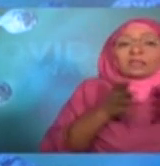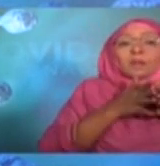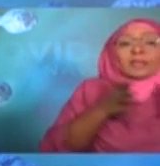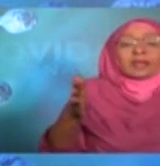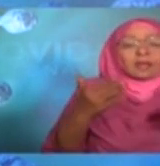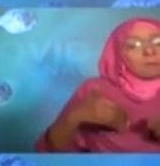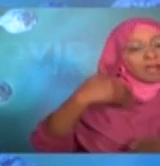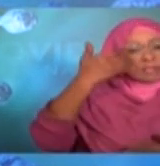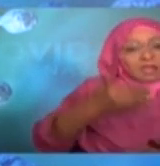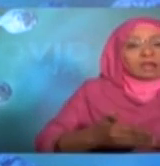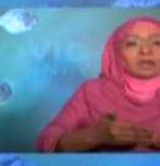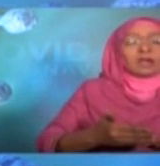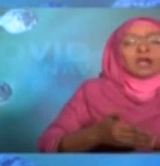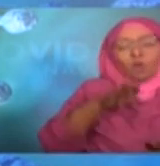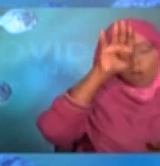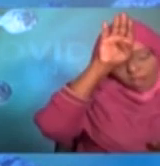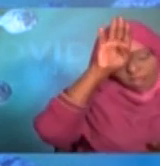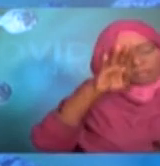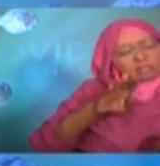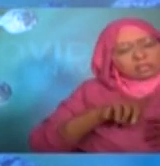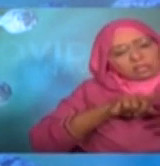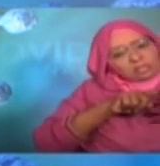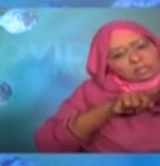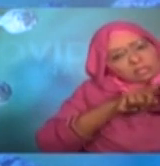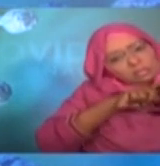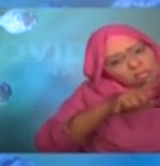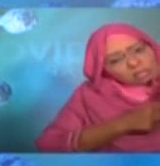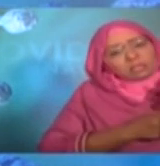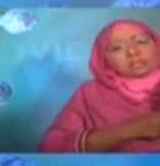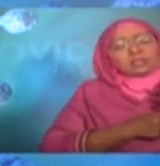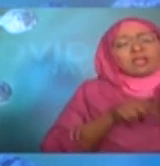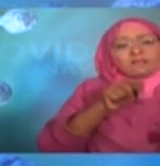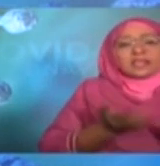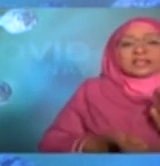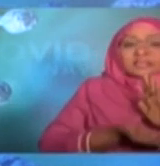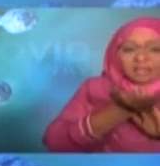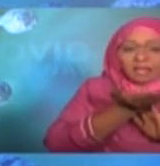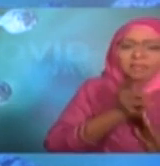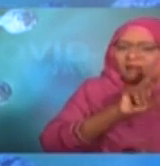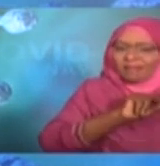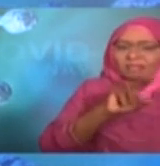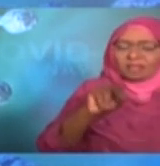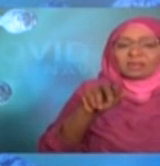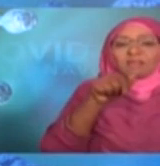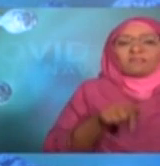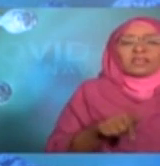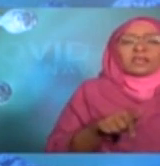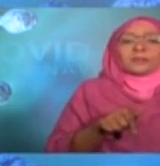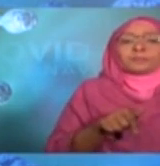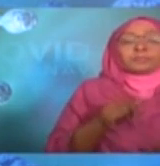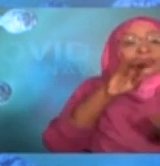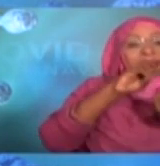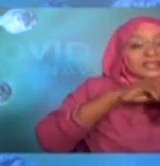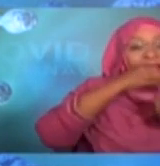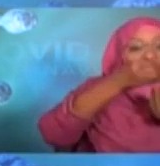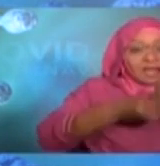جاءت بقية الولايات، في زيادة أيضا في كسلة، وممكن يكون مسألة